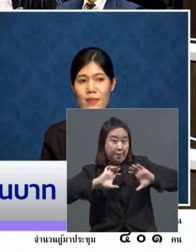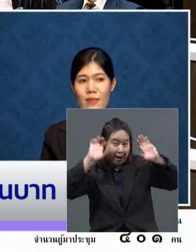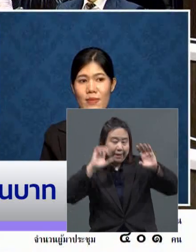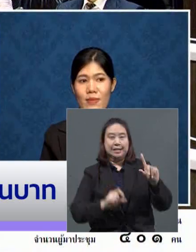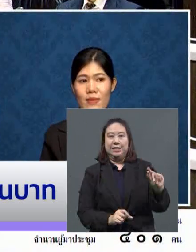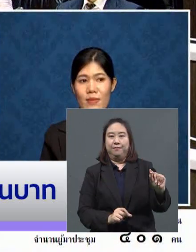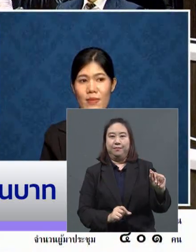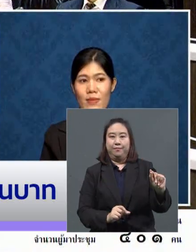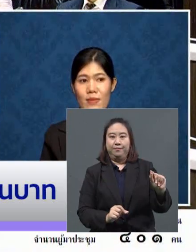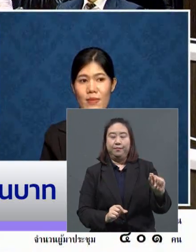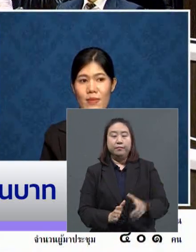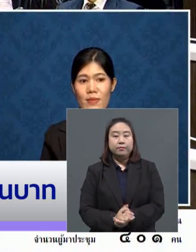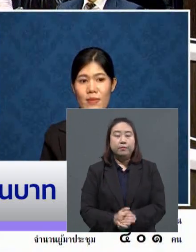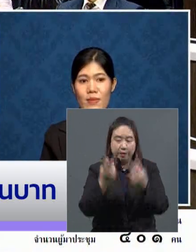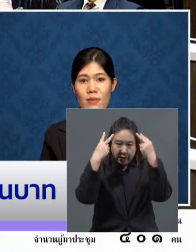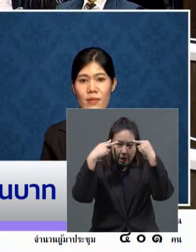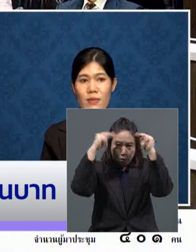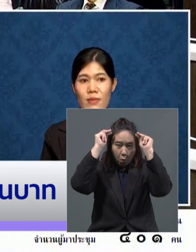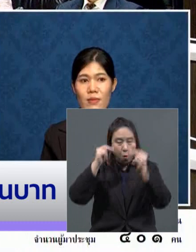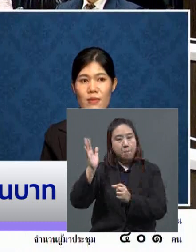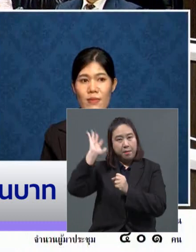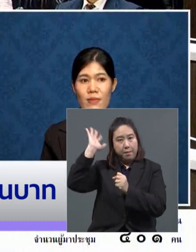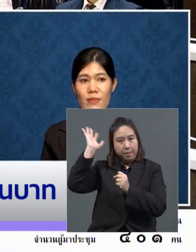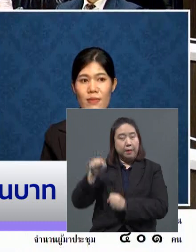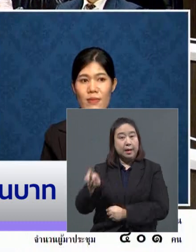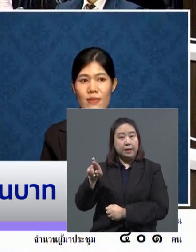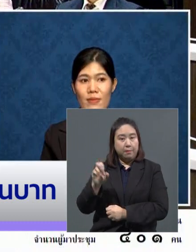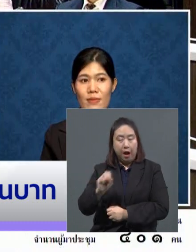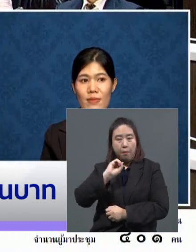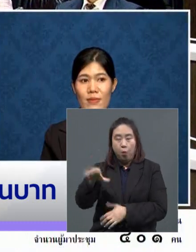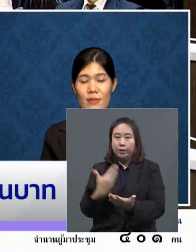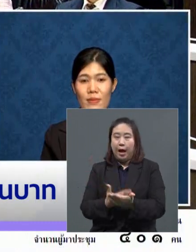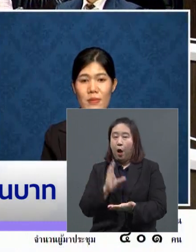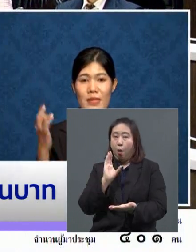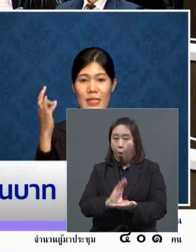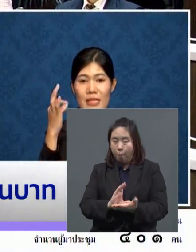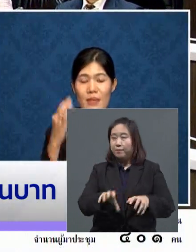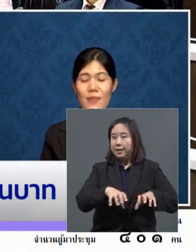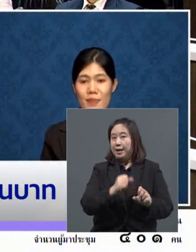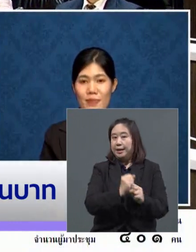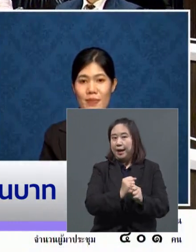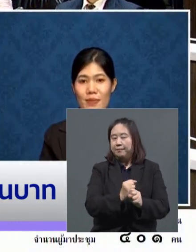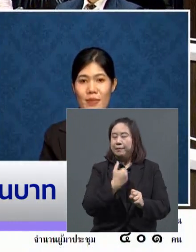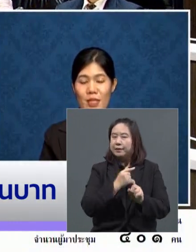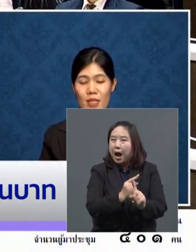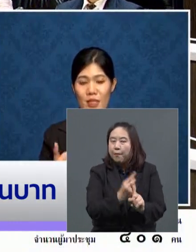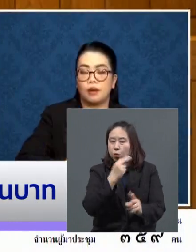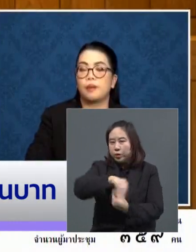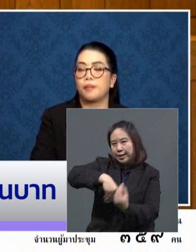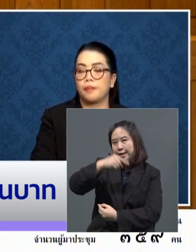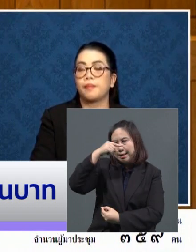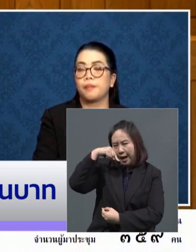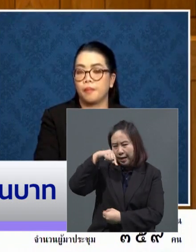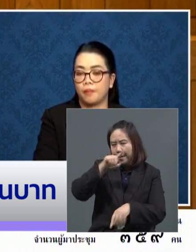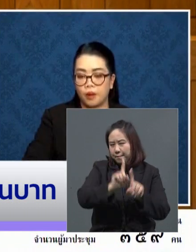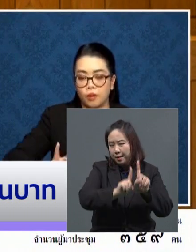ชมงนะฮะท่านนายกได้ชี้แจงต่อสภาครับว่าการตั้งงบประมาณจัดทำงบอยู่ภายใต้การประมาณการเศรษฐกิจไทยของ